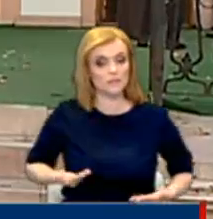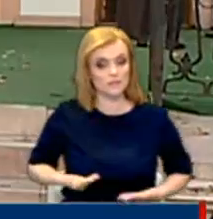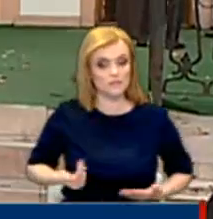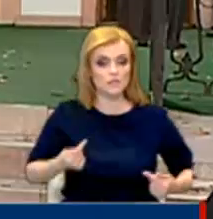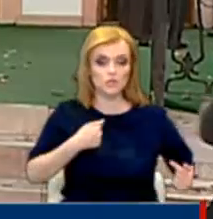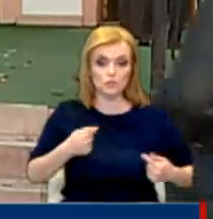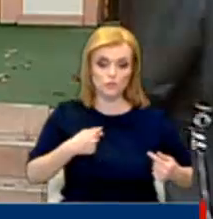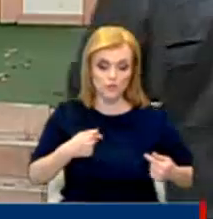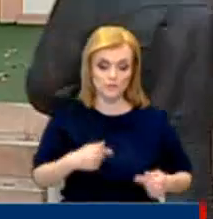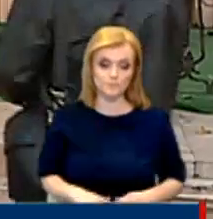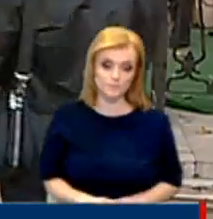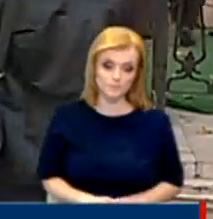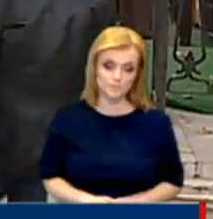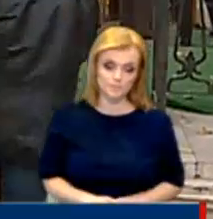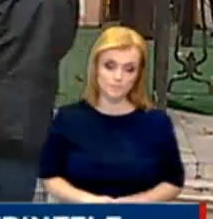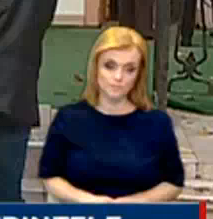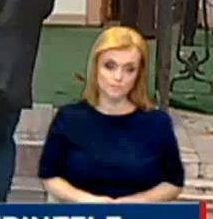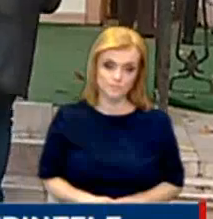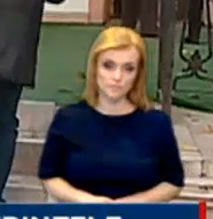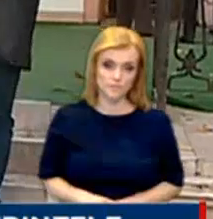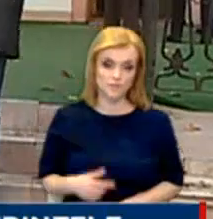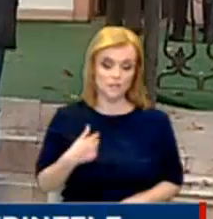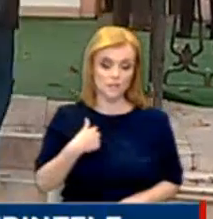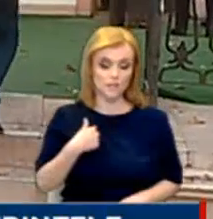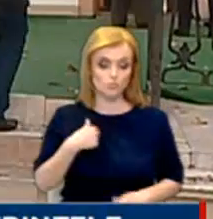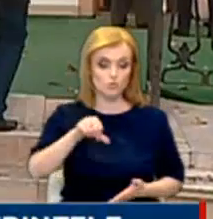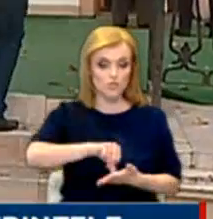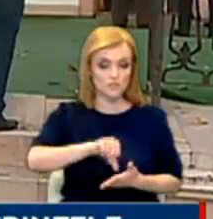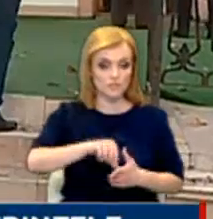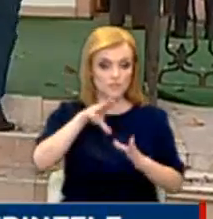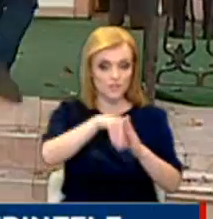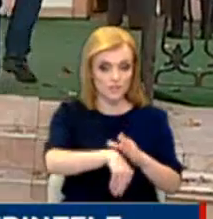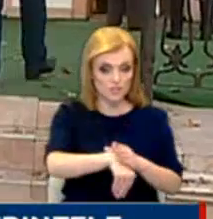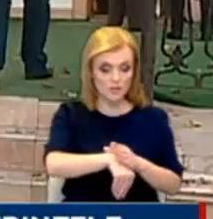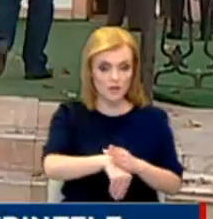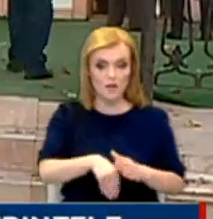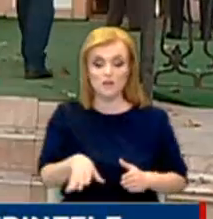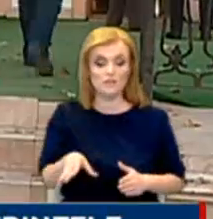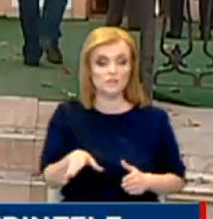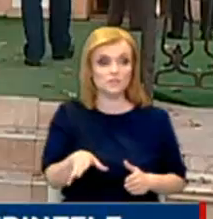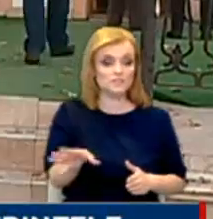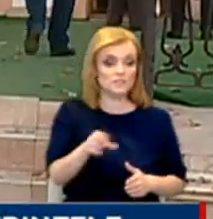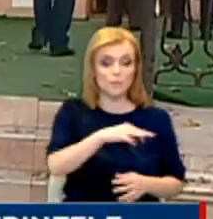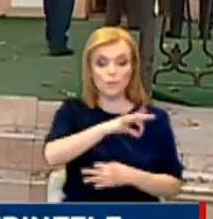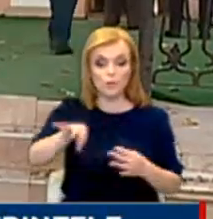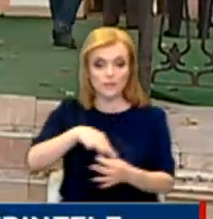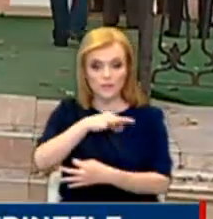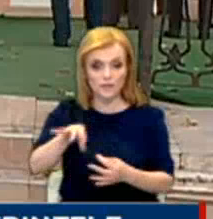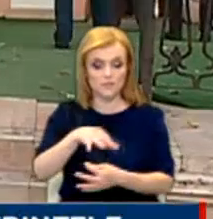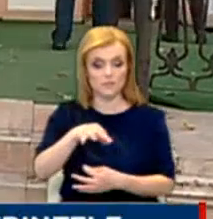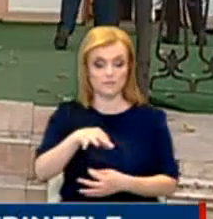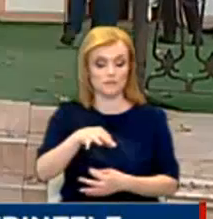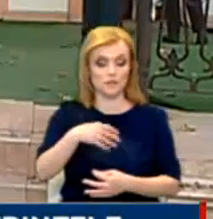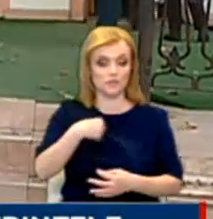suferă românește. Și am votat cu speranța că toate proiectele pe care mi le-am propus eu personal să le